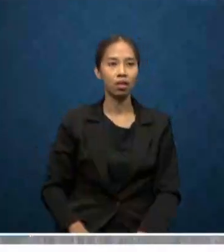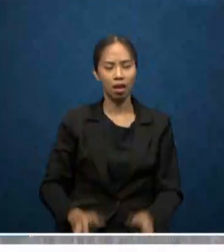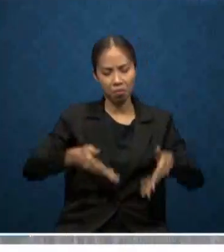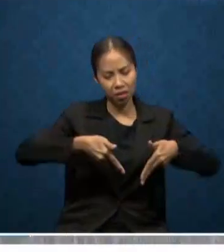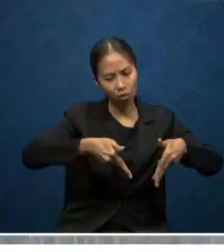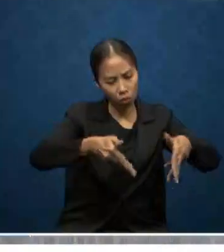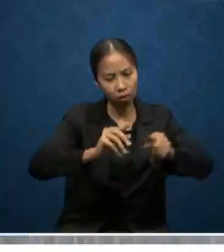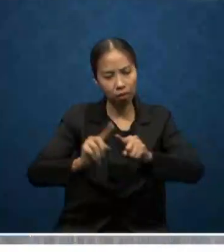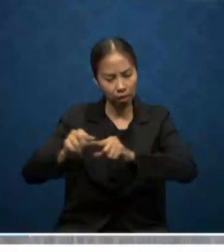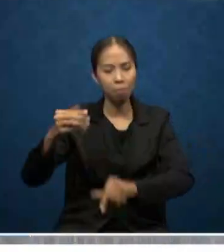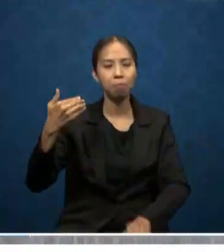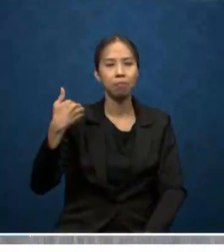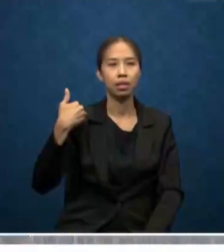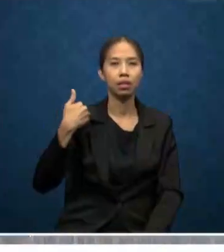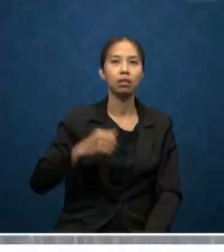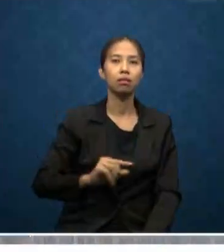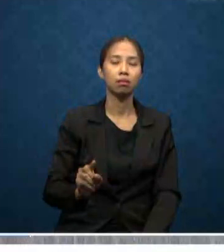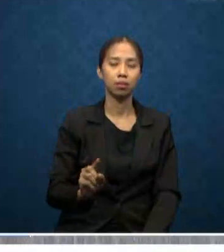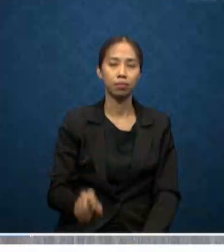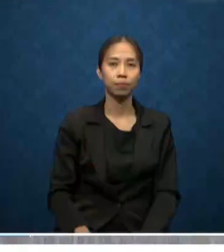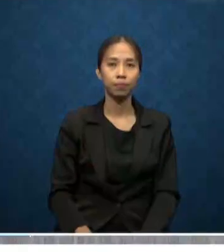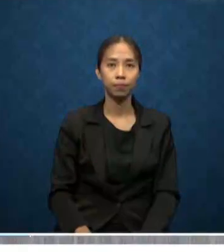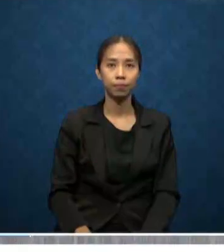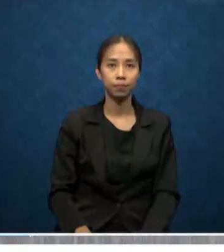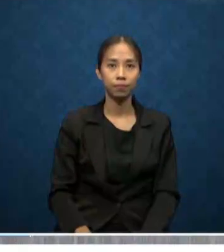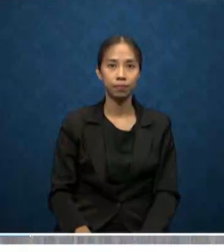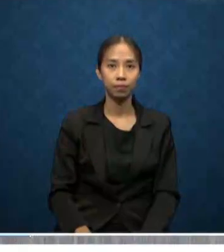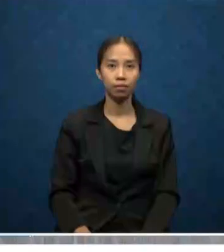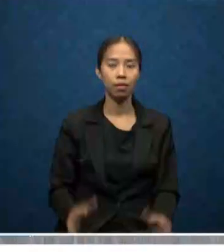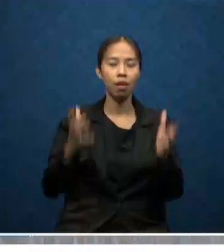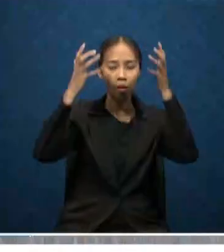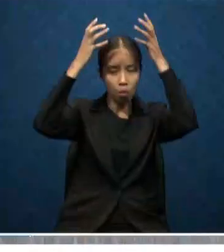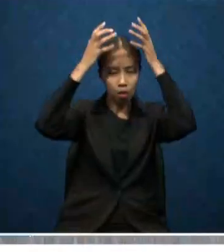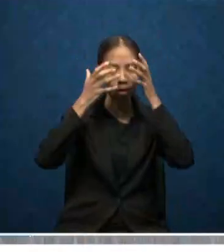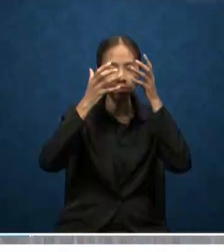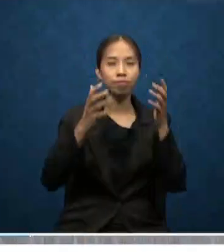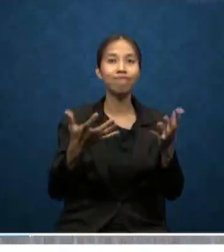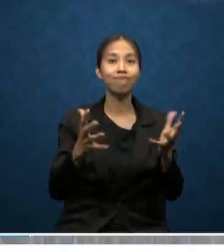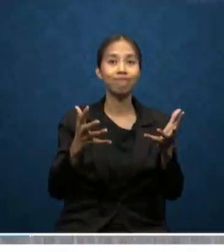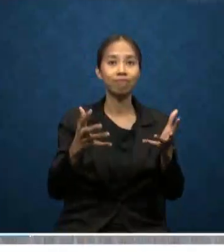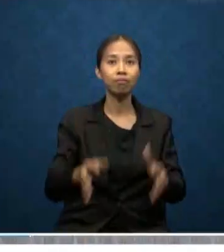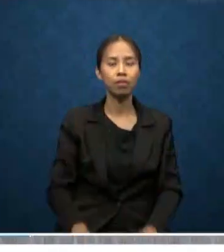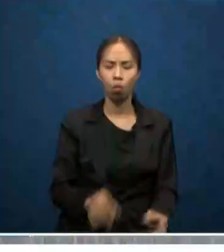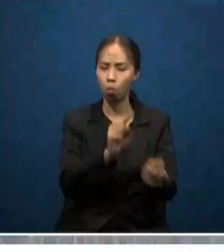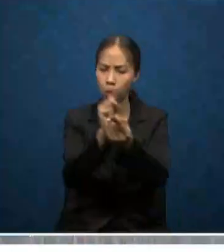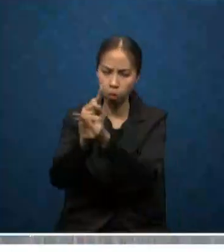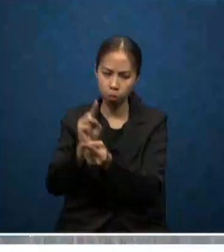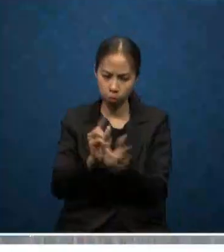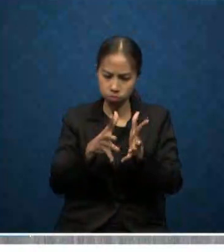ยเนี่ยการไม่ใช่การไม่ได้สวมหมวกกันน็อกเนี่ยมีเยอะมาก